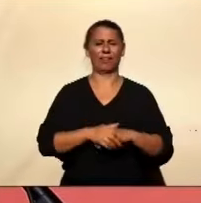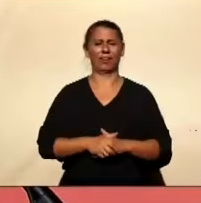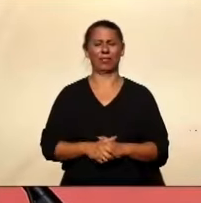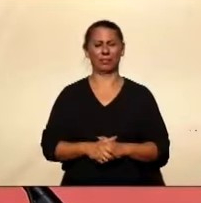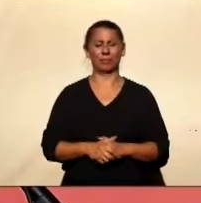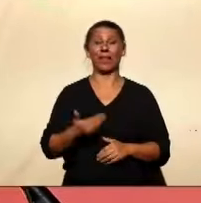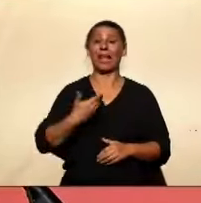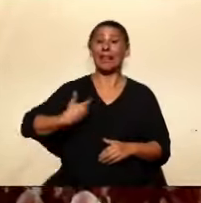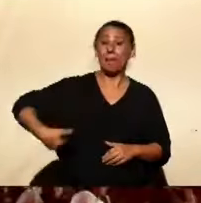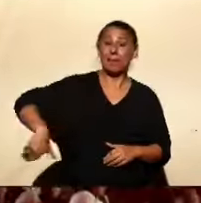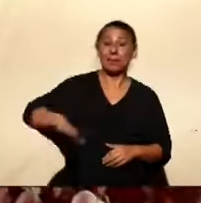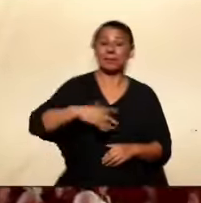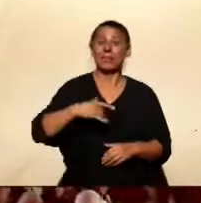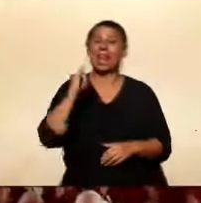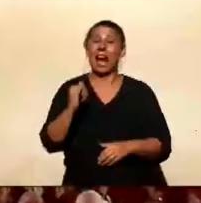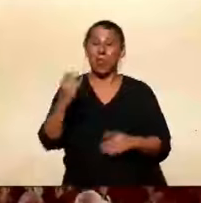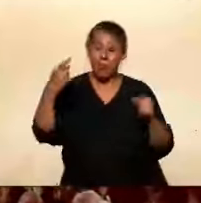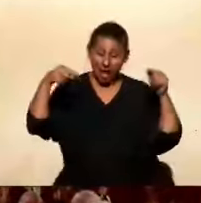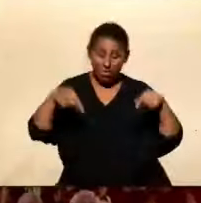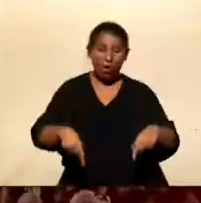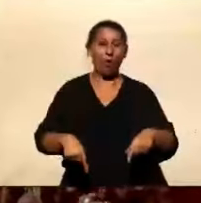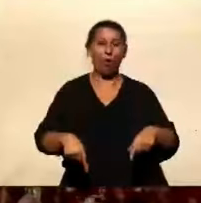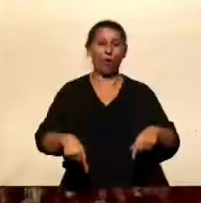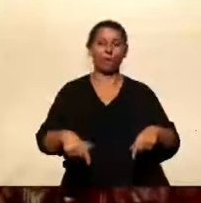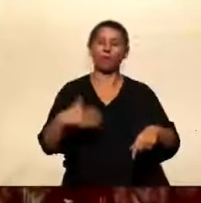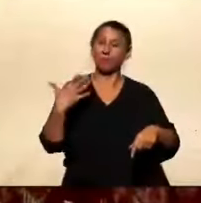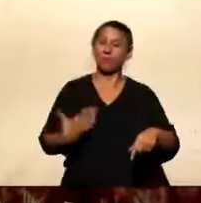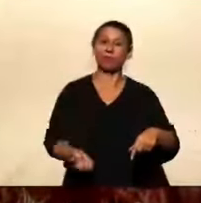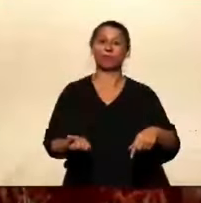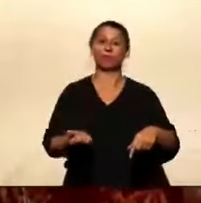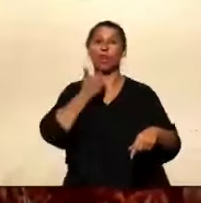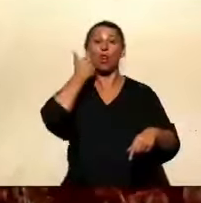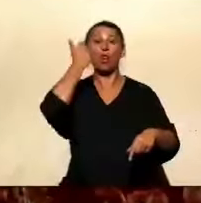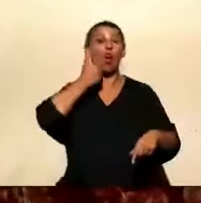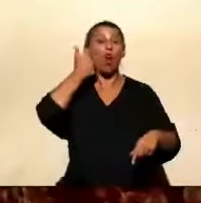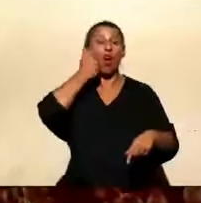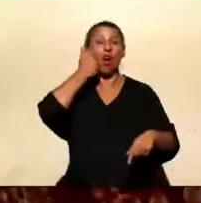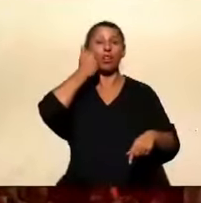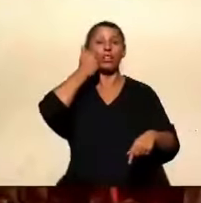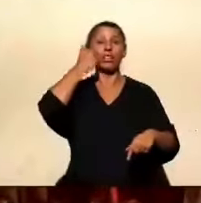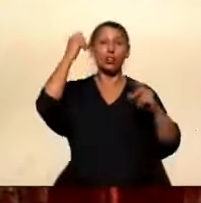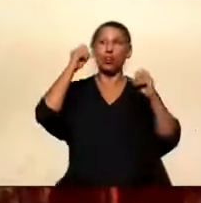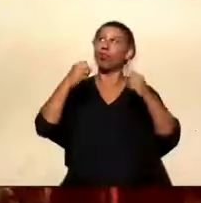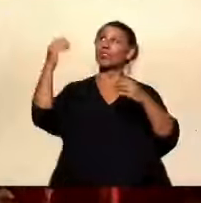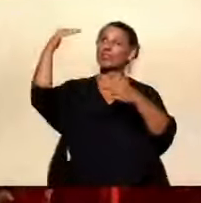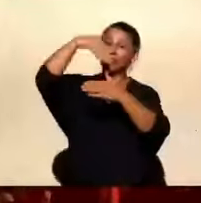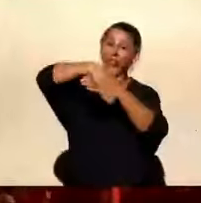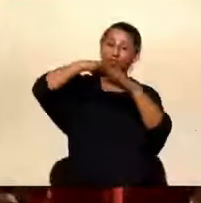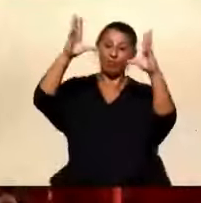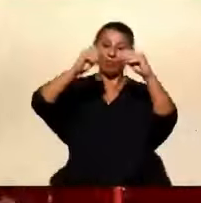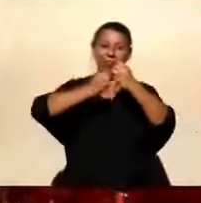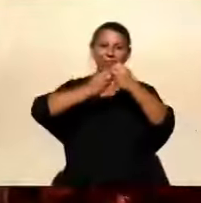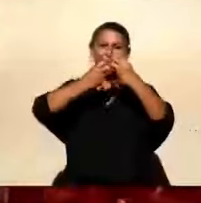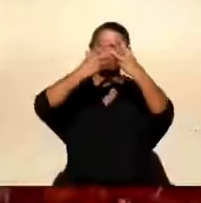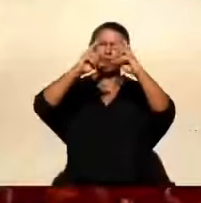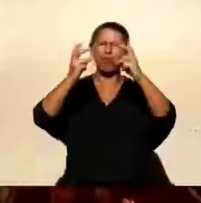γιατί είμαστε ακόμα εδώ, ρίχνοντας κόκκινο στη νύχτα. Κοιτάξτε πίσω σας, τη